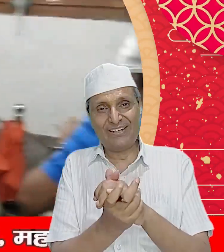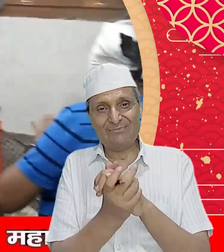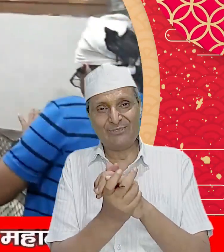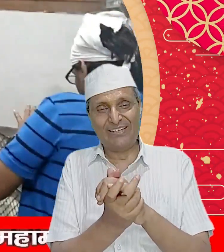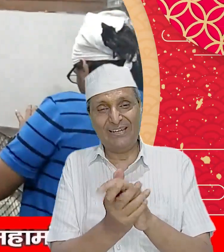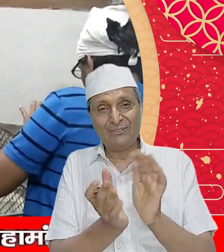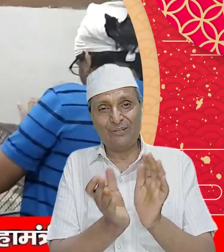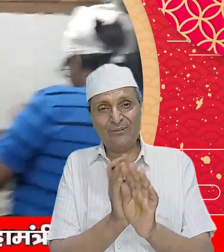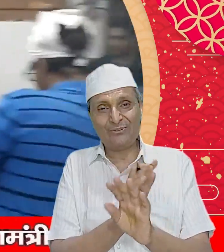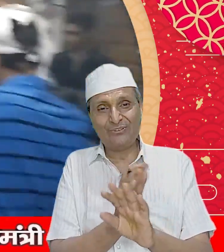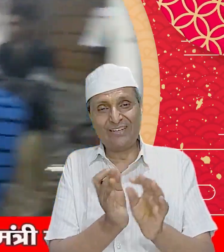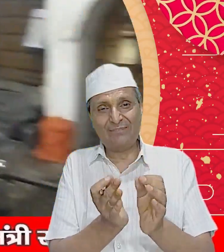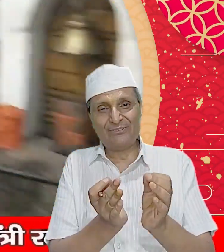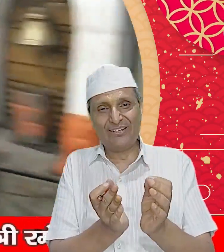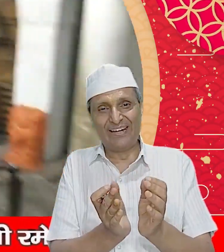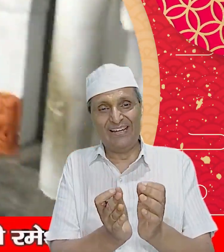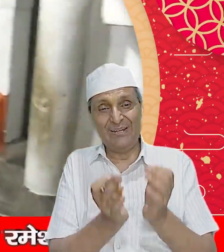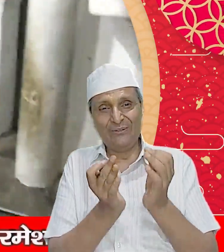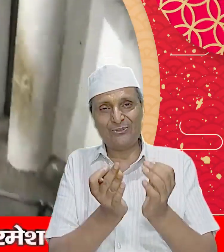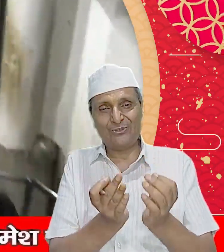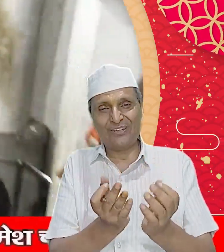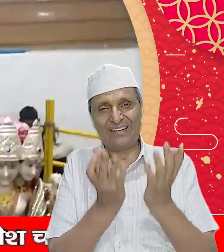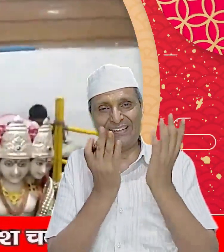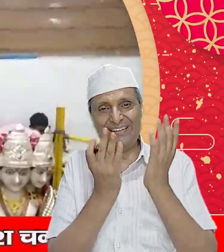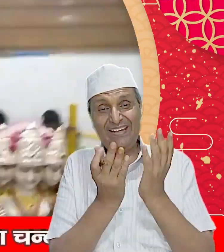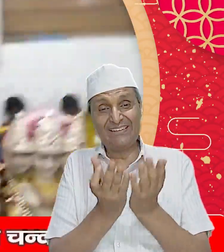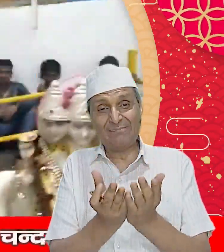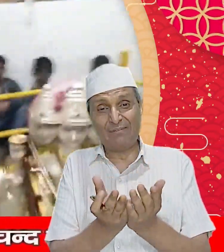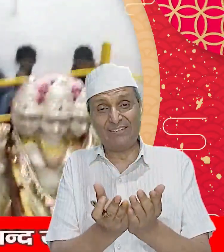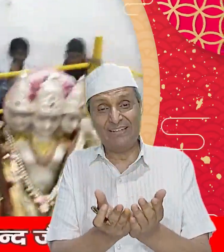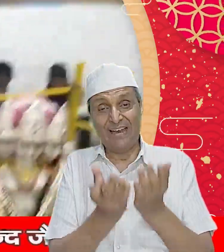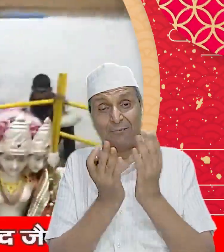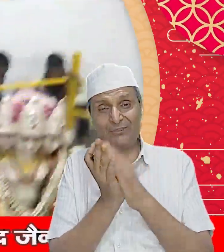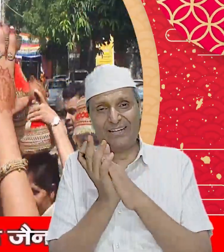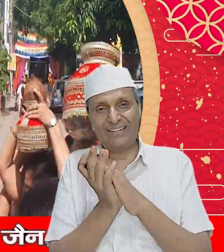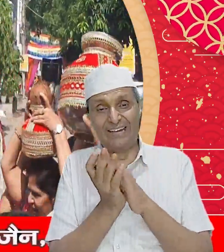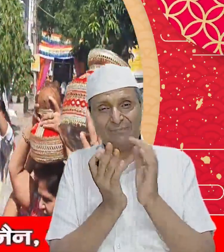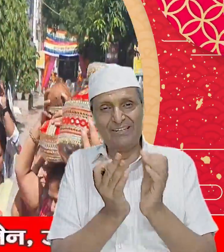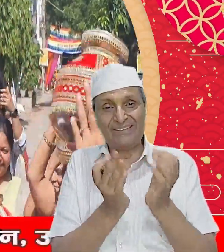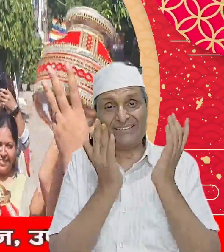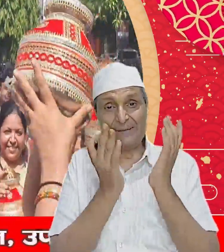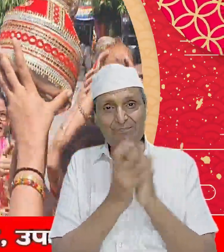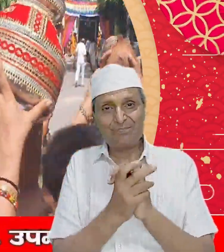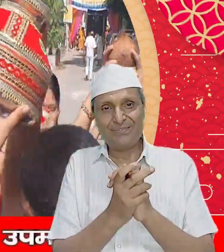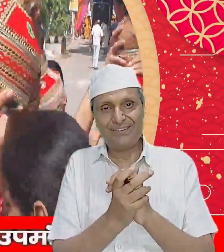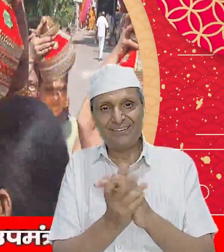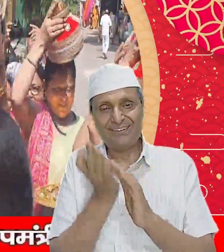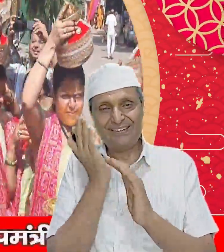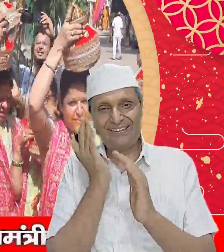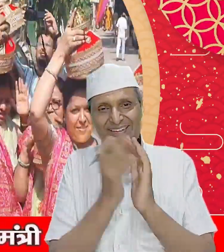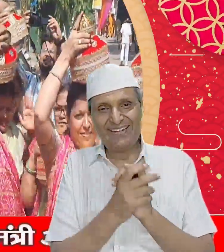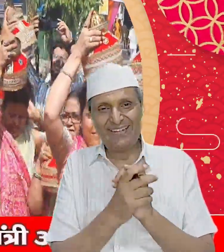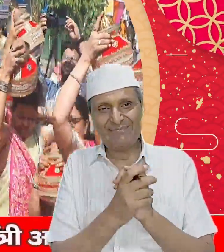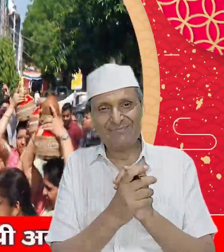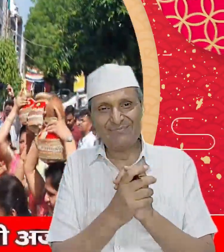72,600,000 मुनिराज मोक्ष गए, तुमने उसको जरा भी स्वीकारा नहीं, उसको दुत्कारा ही है। ऐसे पावन दिन आपको दिखाते हैं अब यह दृश्य।